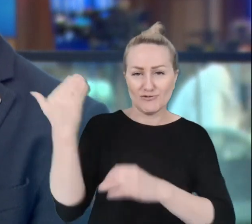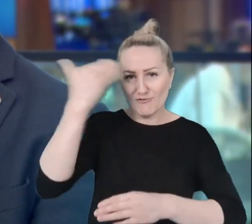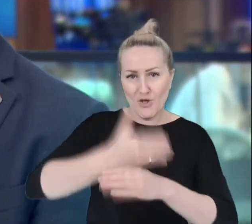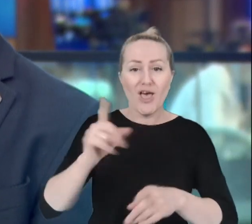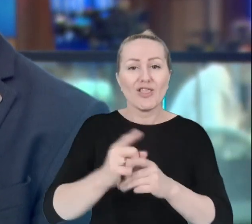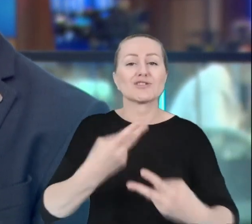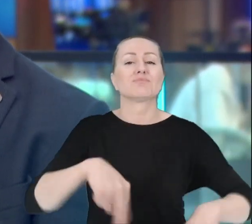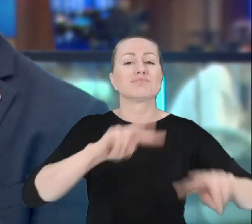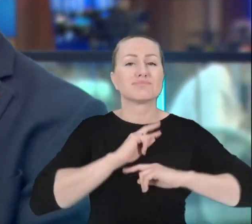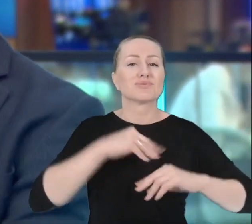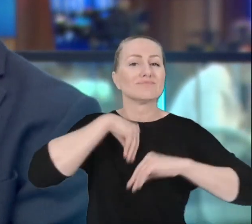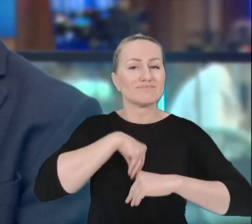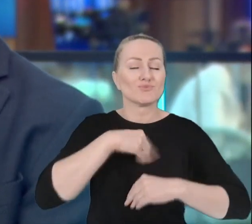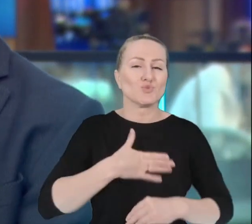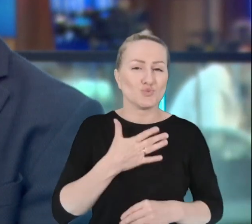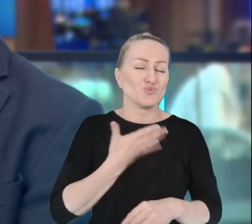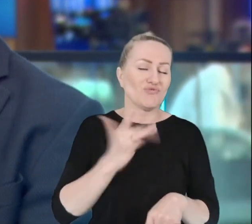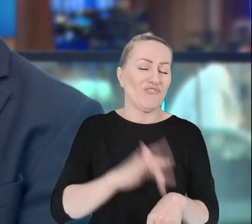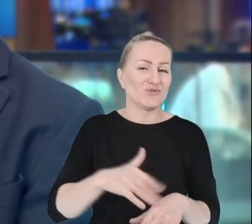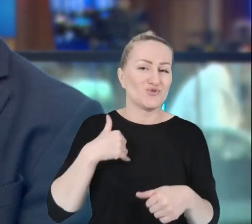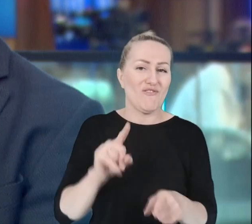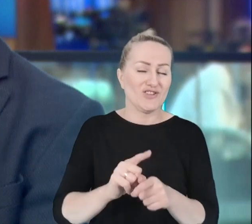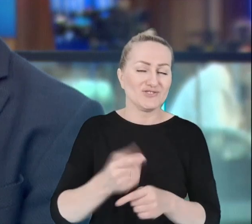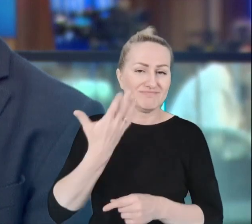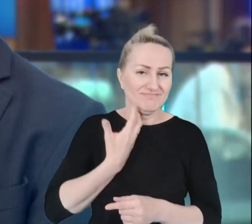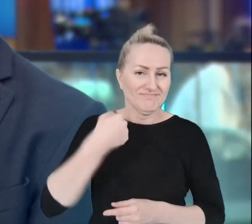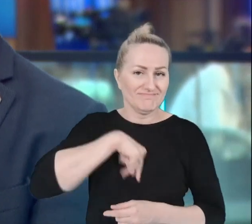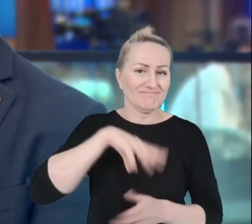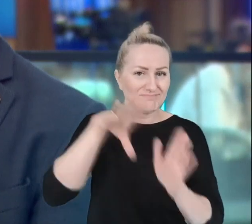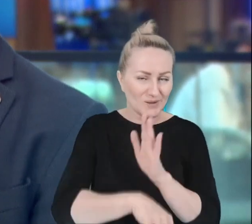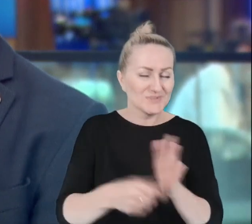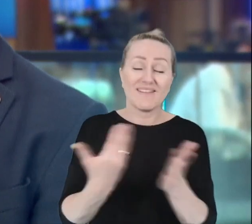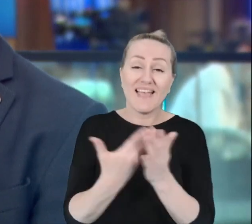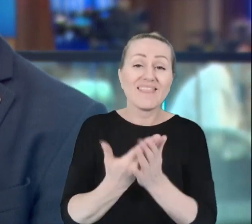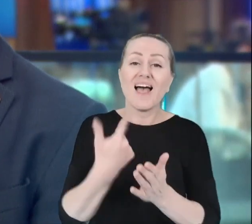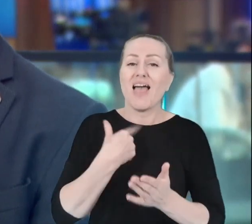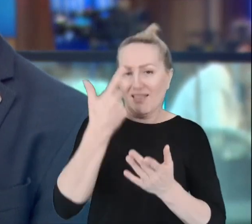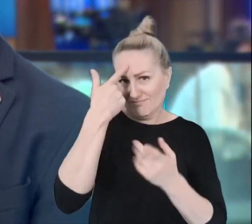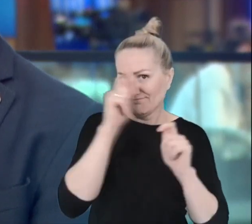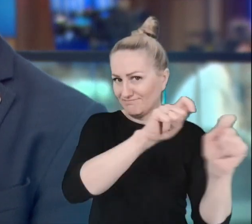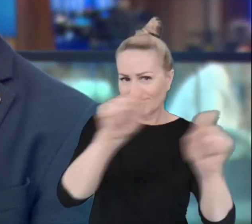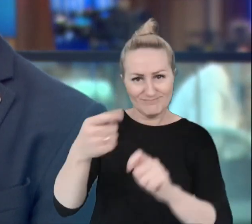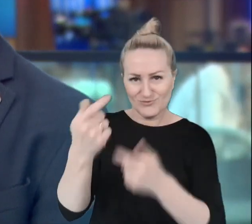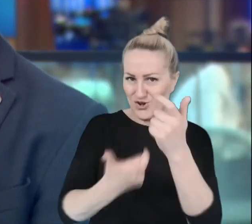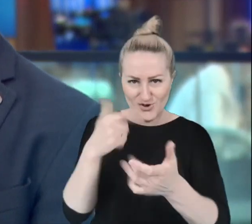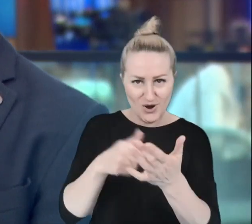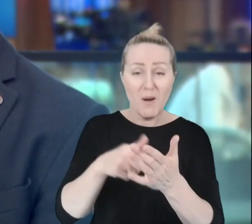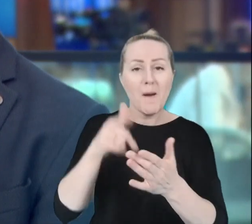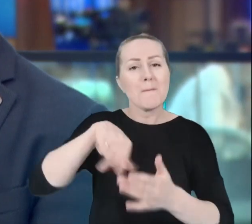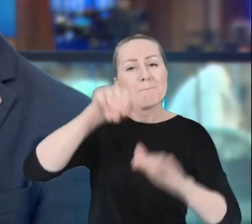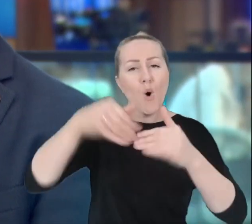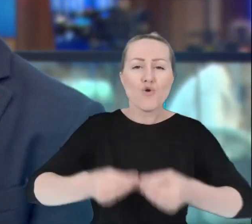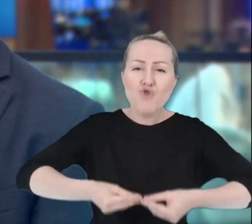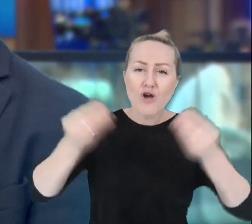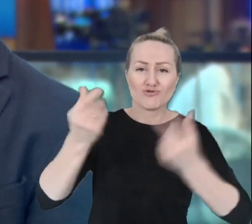odczuwam w tej chwili. Więc ja wszystkich zniechęcam do tego, żeby tak działać. Znaczy myślę, że można się rozwijać, można korzystać z różnych